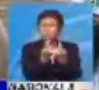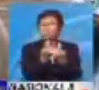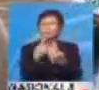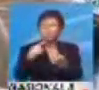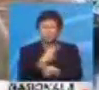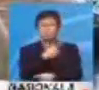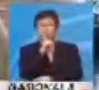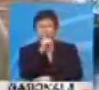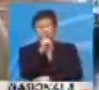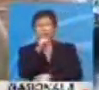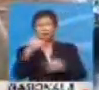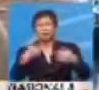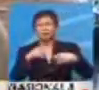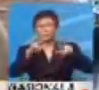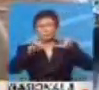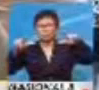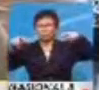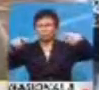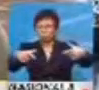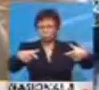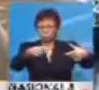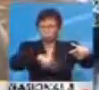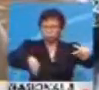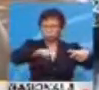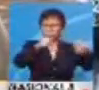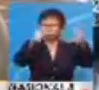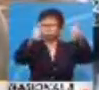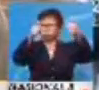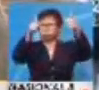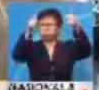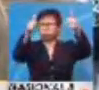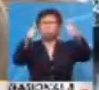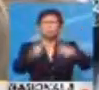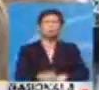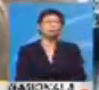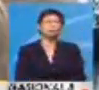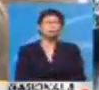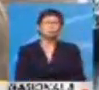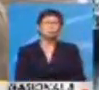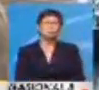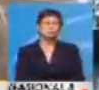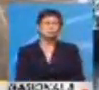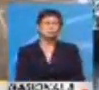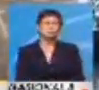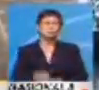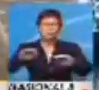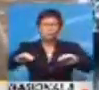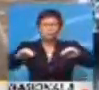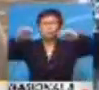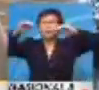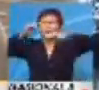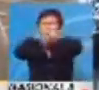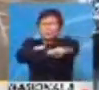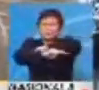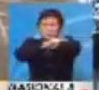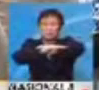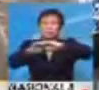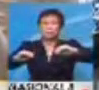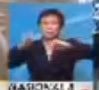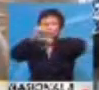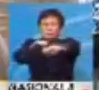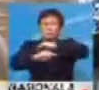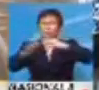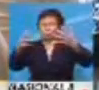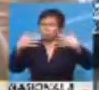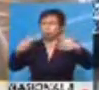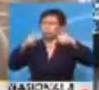mempunyai pasukan yang sangat baik selama ini dan negeri yang menghanta juga membeli